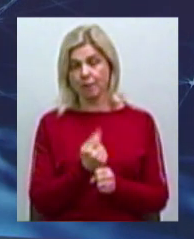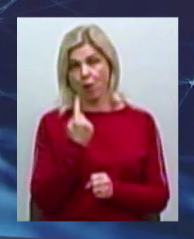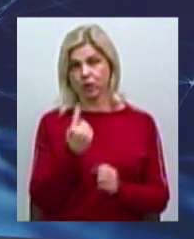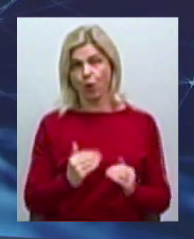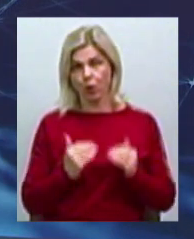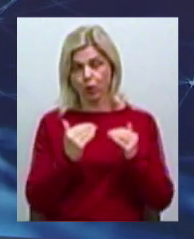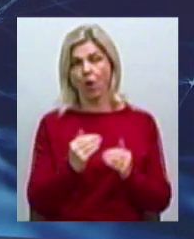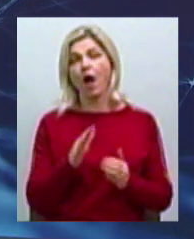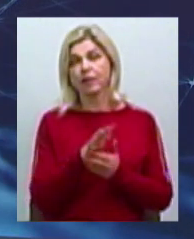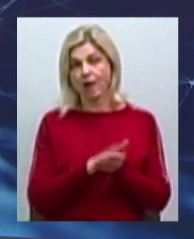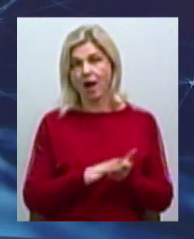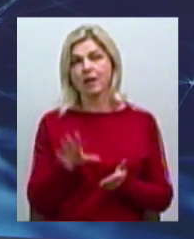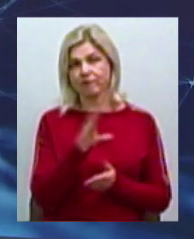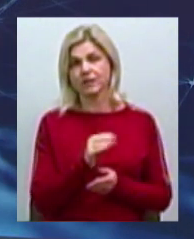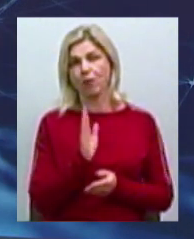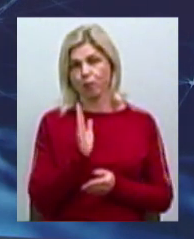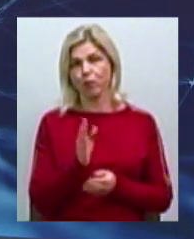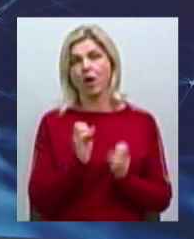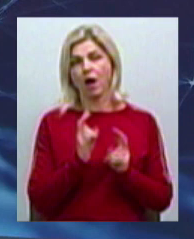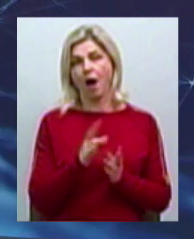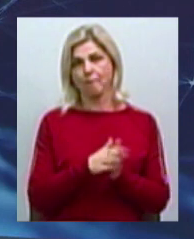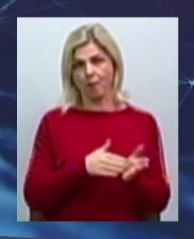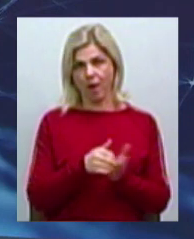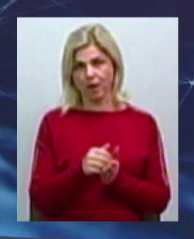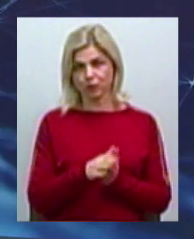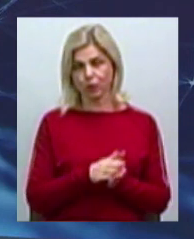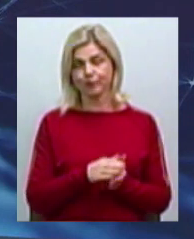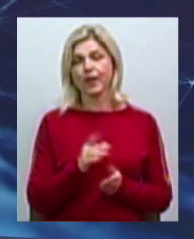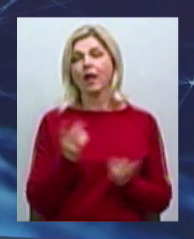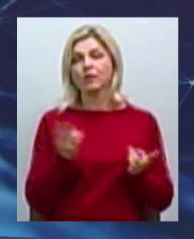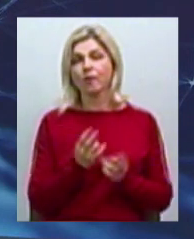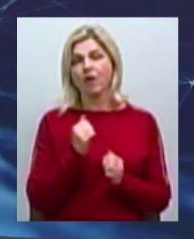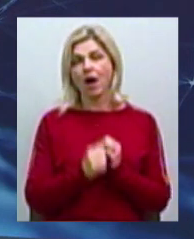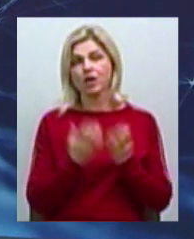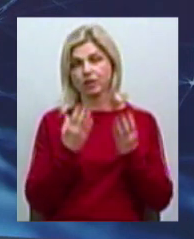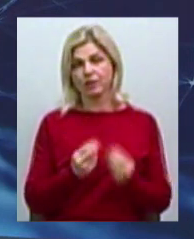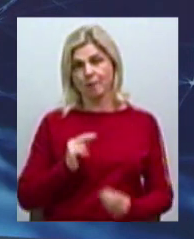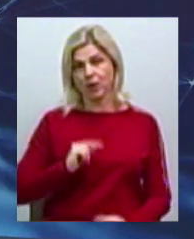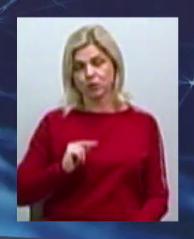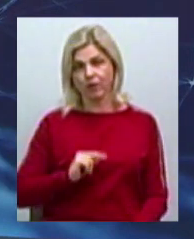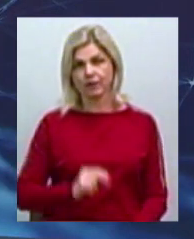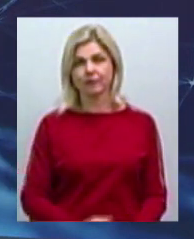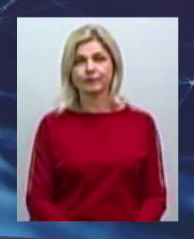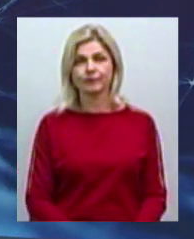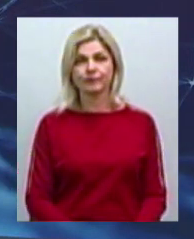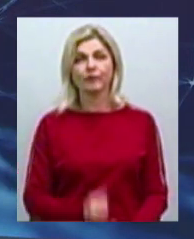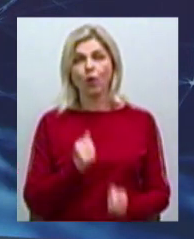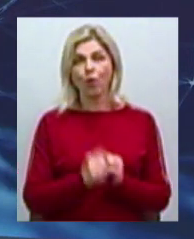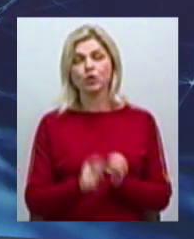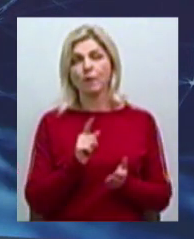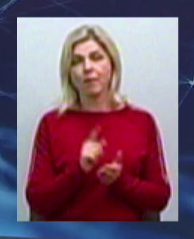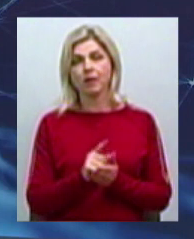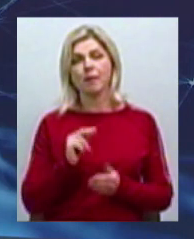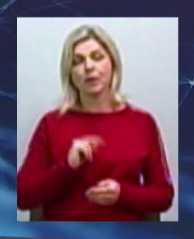далі воно все піде як-то по маслу. Потрібно кожного дня працювати. Кожен має